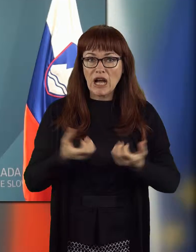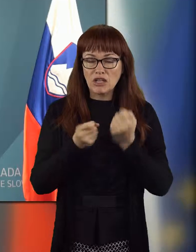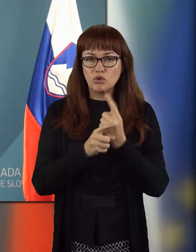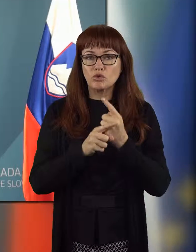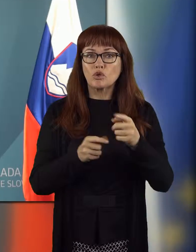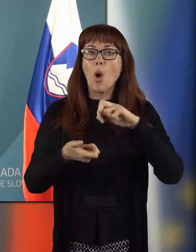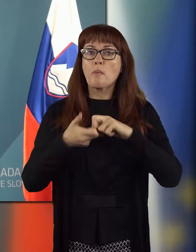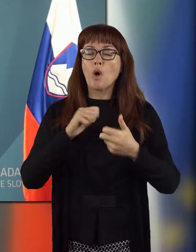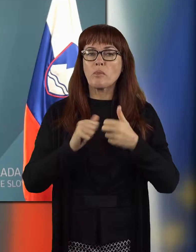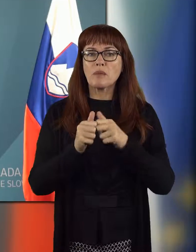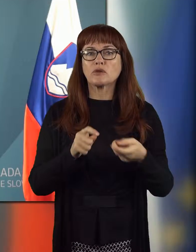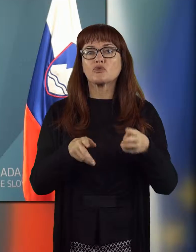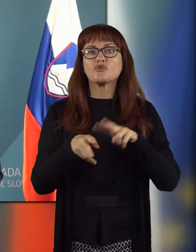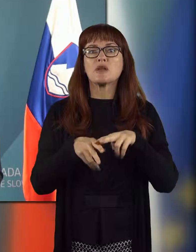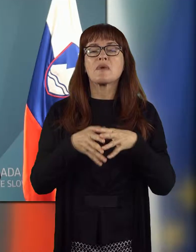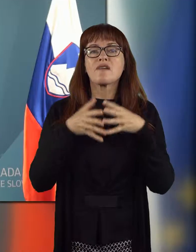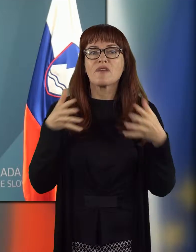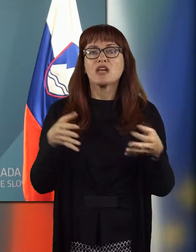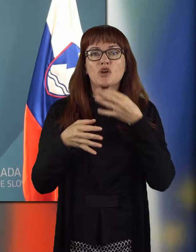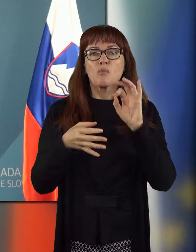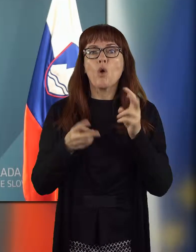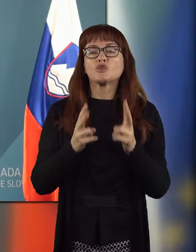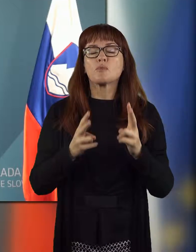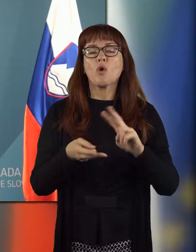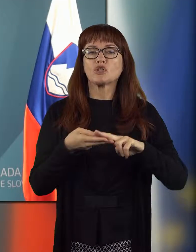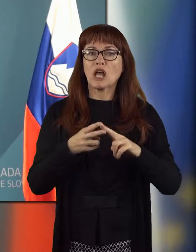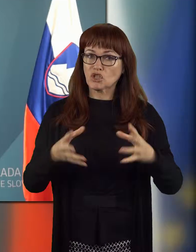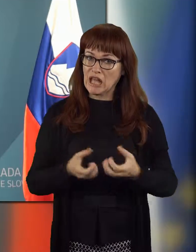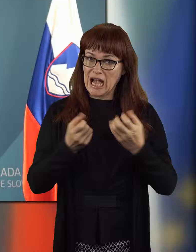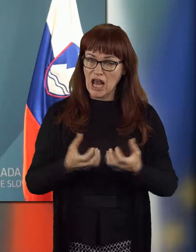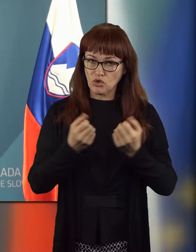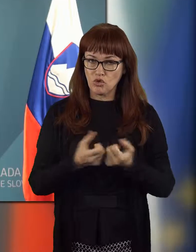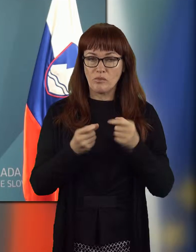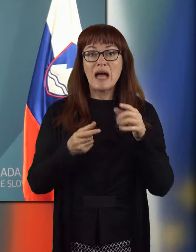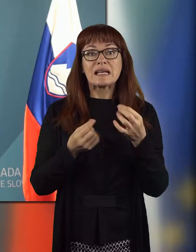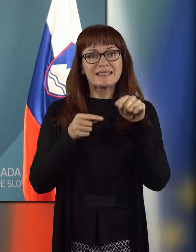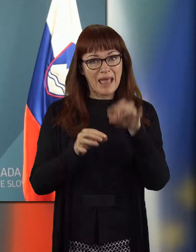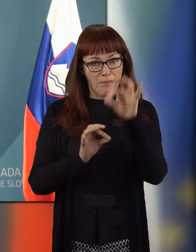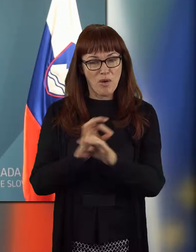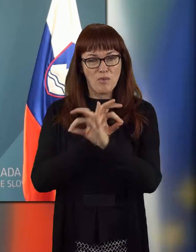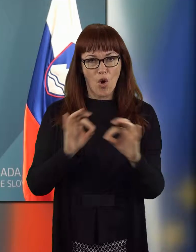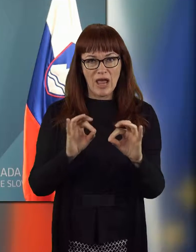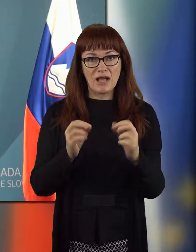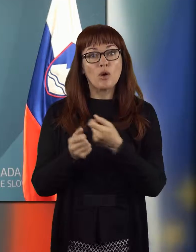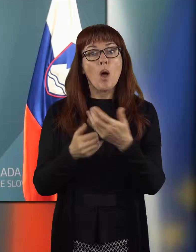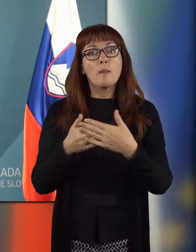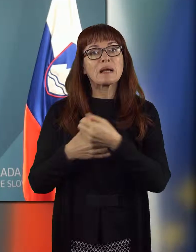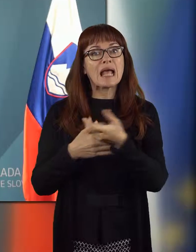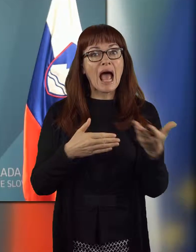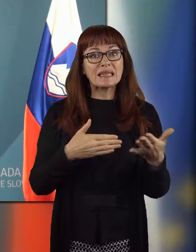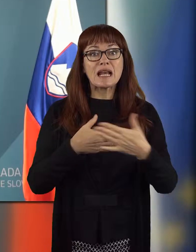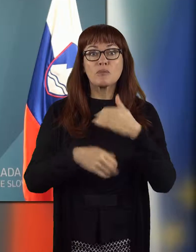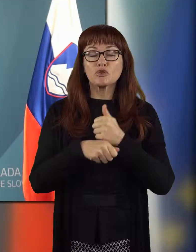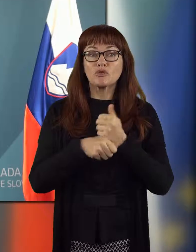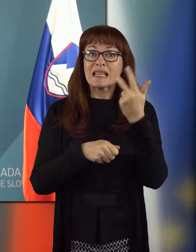to problematiko čim večji in čim boljši možen način seveda rešujemo. Torej, s tem projektom, pri